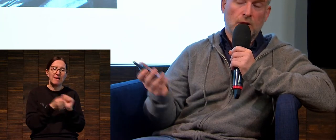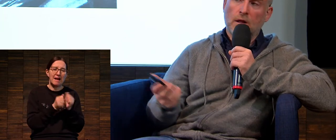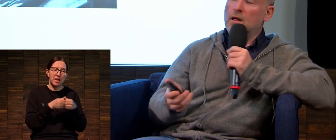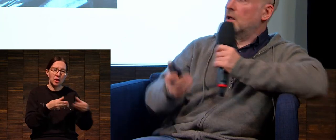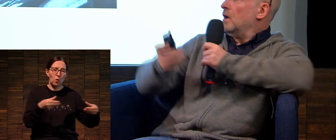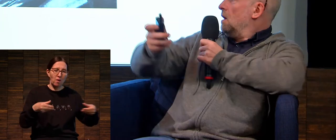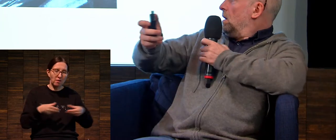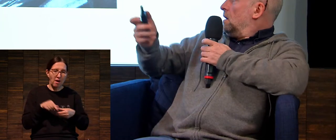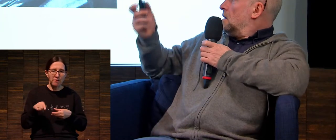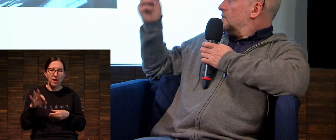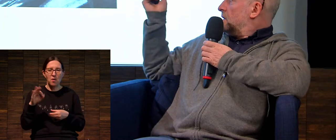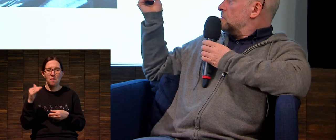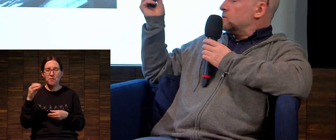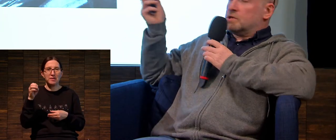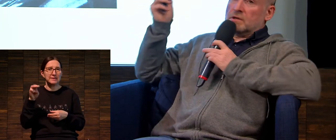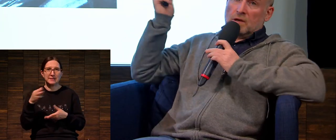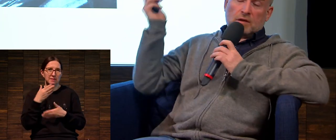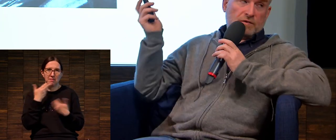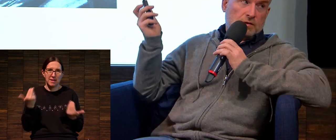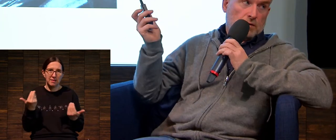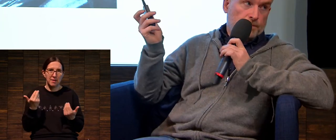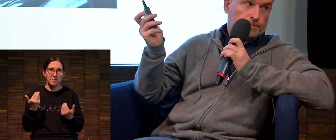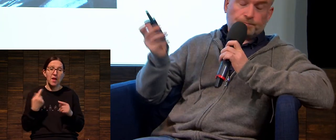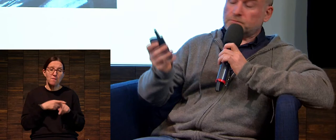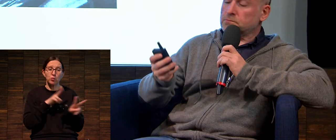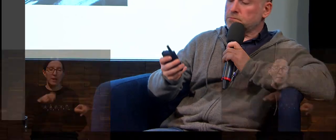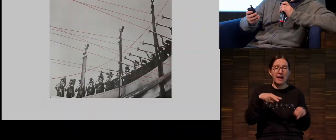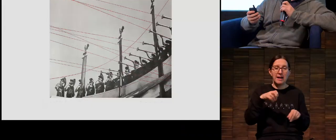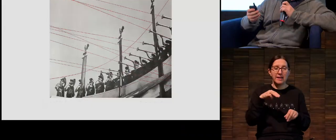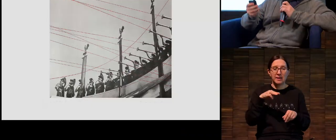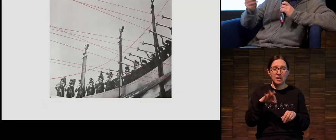нет. В данном случае это лит-овсет.